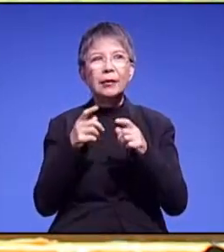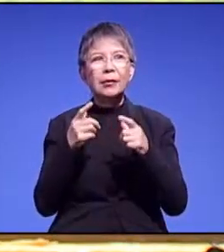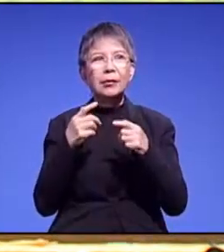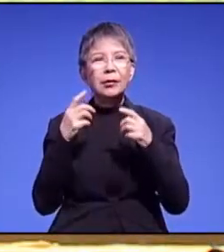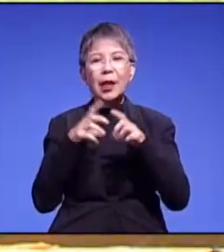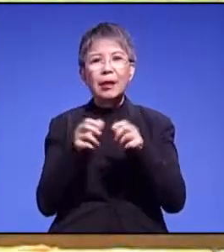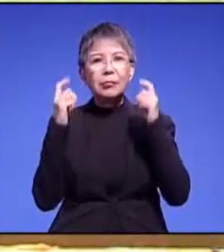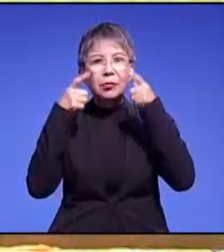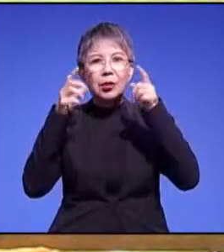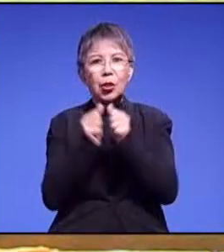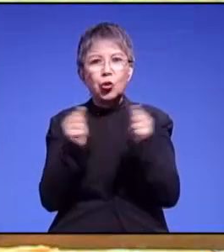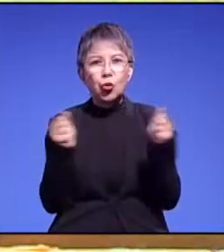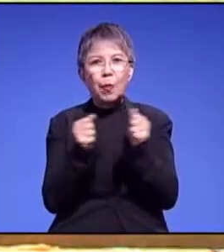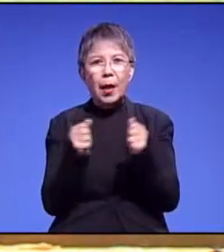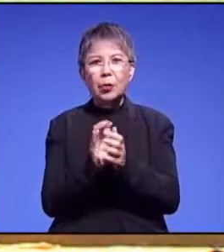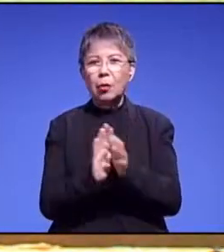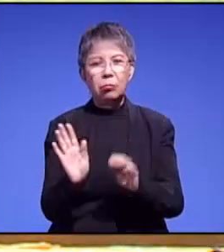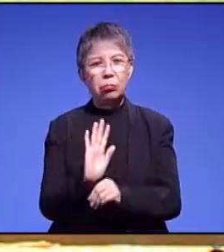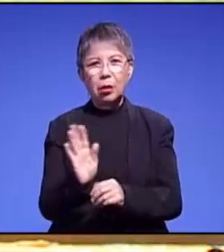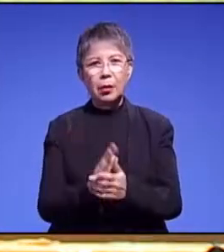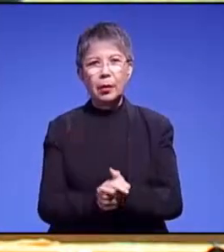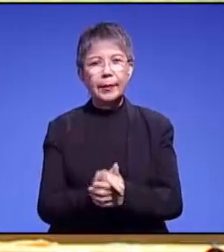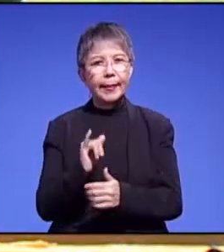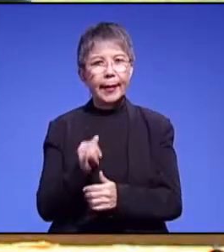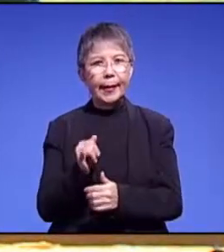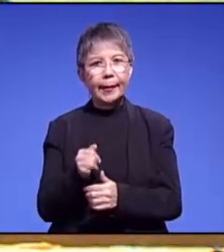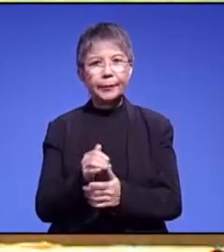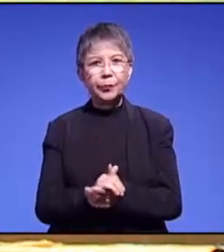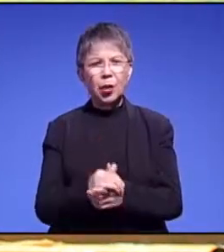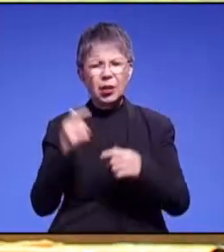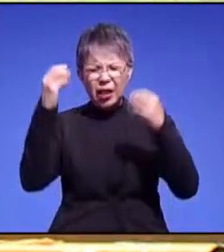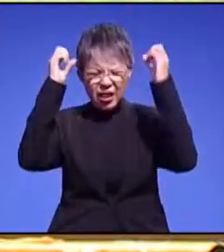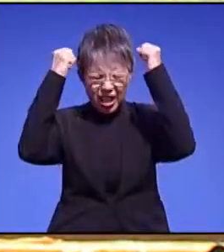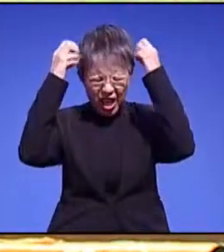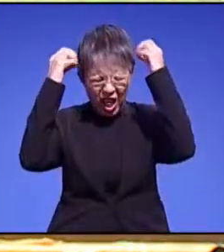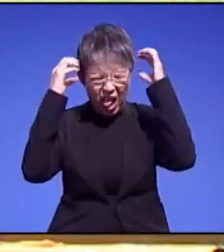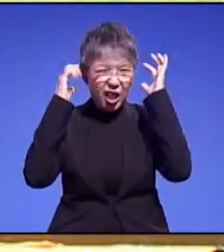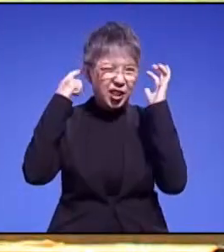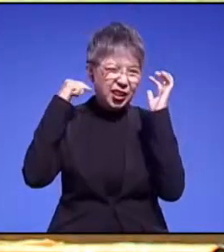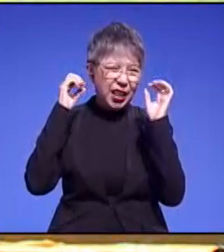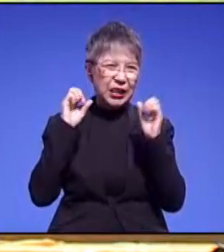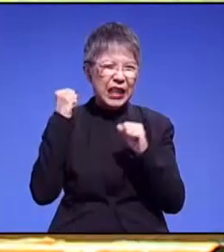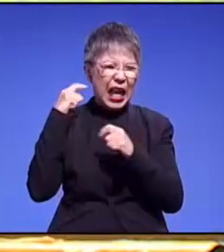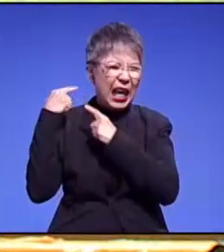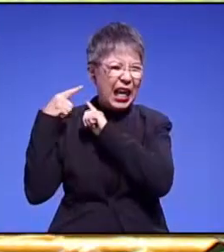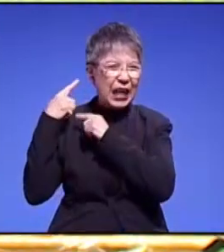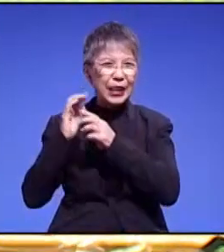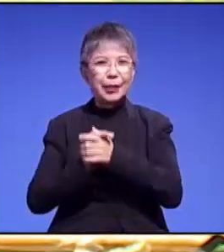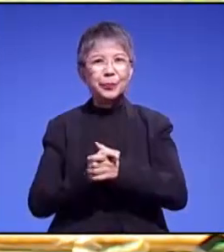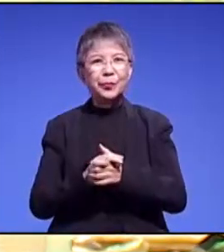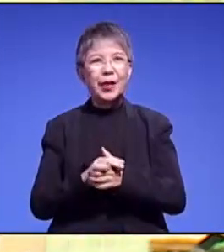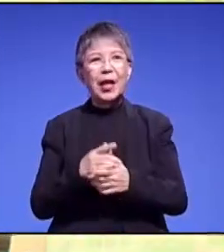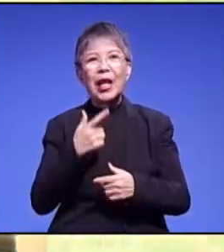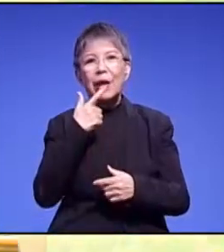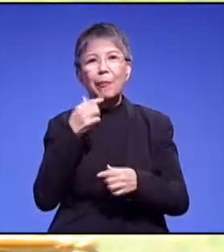Earloop yang buat di telinga, tapi saya nggak bisa pakai ini lama-lama karena jadinya tuh kayak sakit kepala, migrain, terus di belakang lahirnya kayak otot-otot ketarik. Jadi saya mau minta